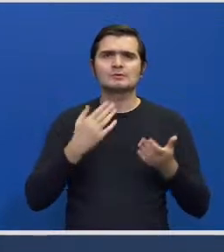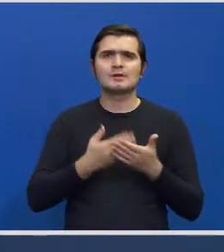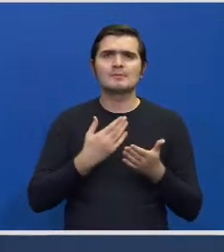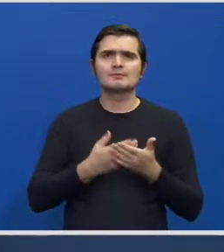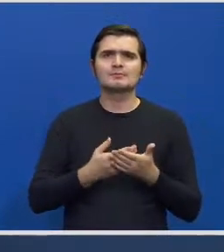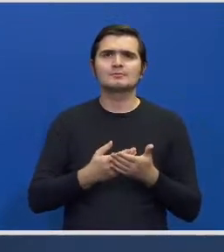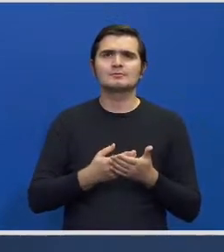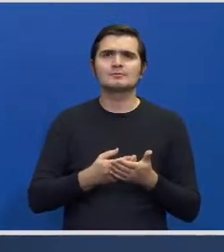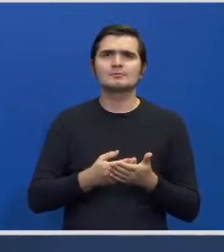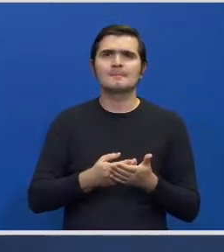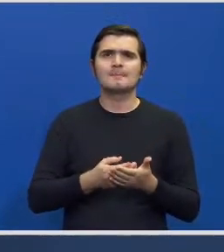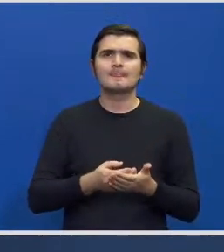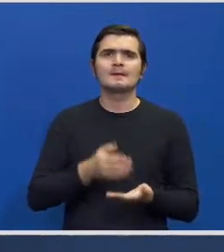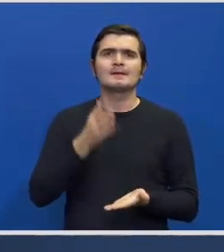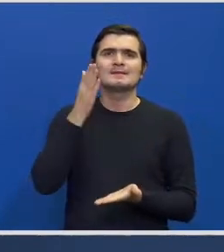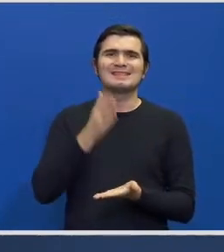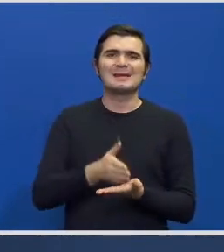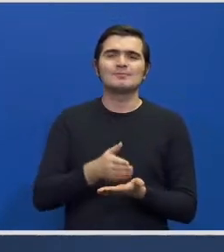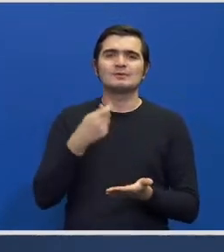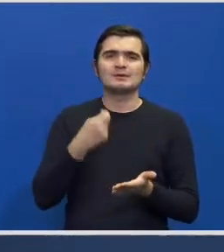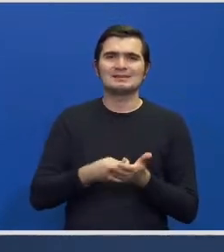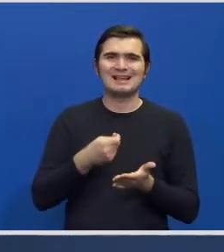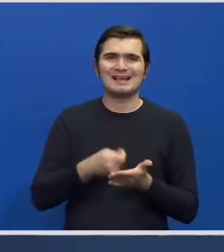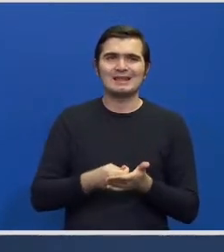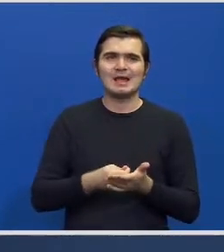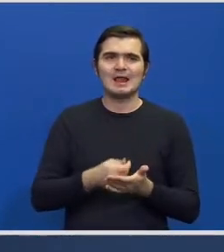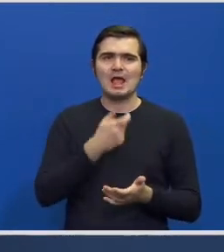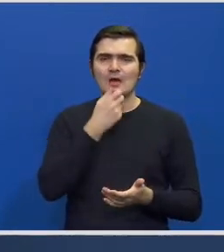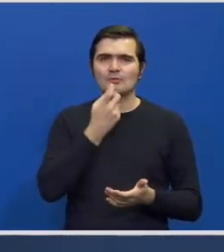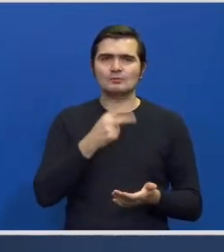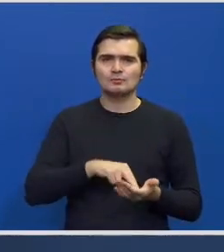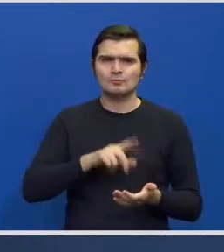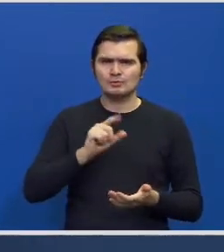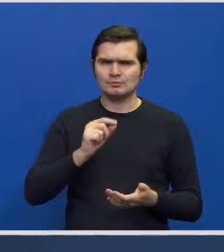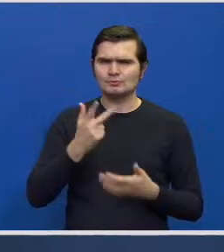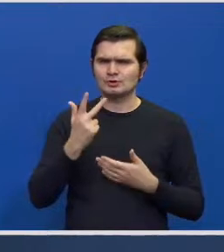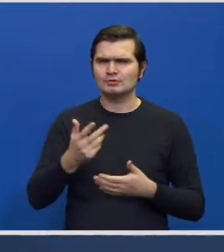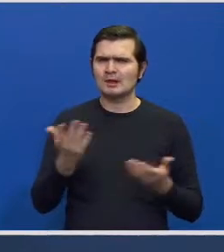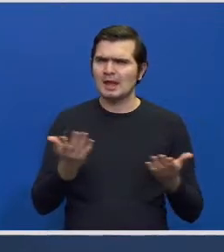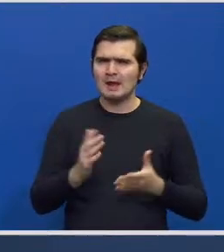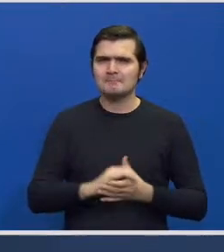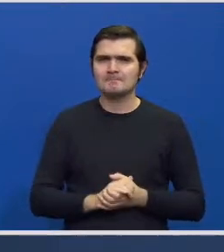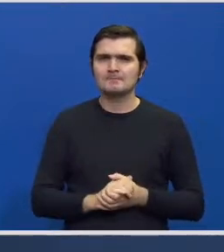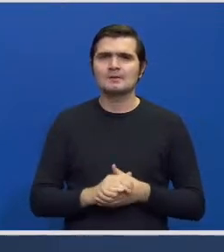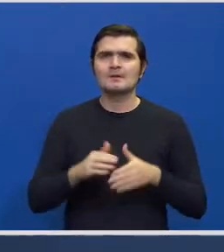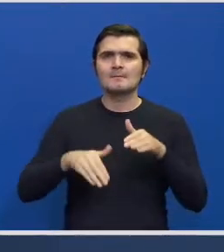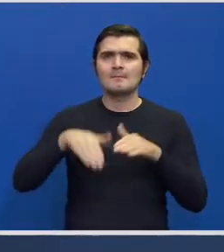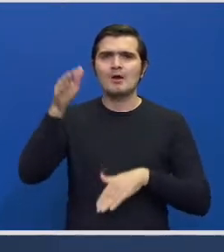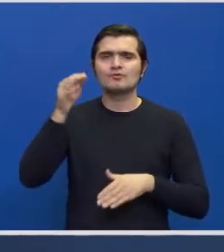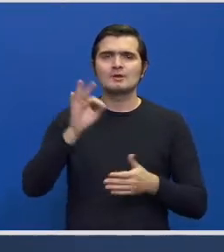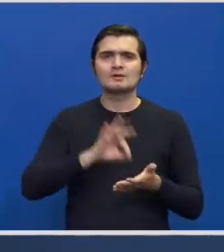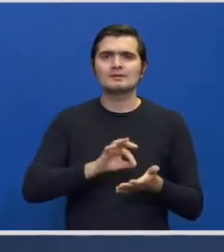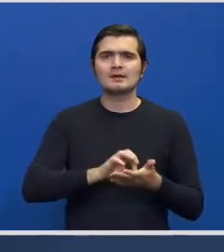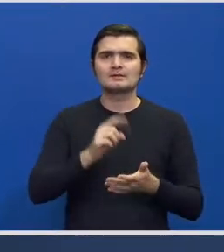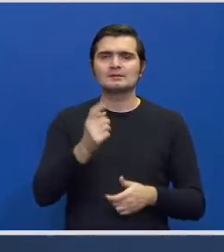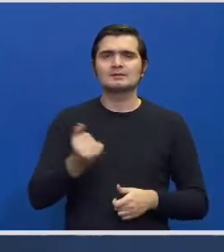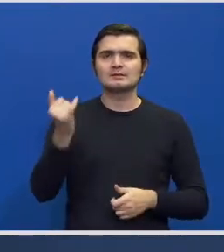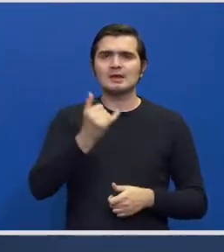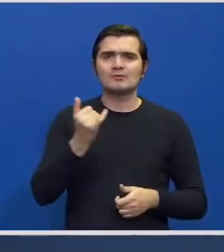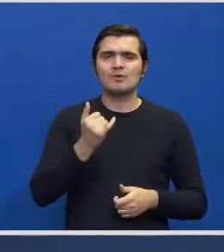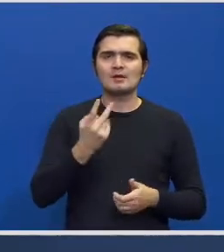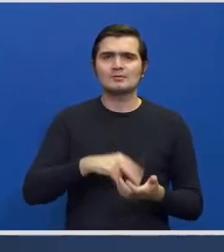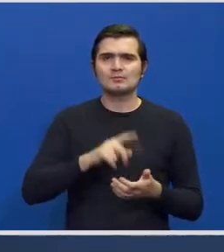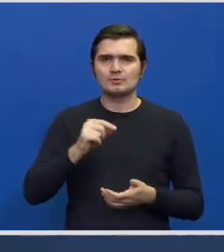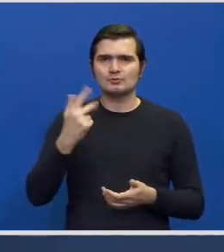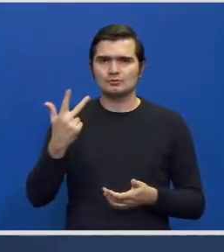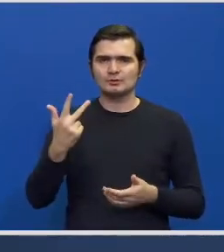După cum știți, măsurile în domeniul drepturilor salariale pe care le luăm pentru anul 2023 sunt următoarele. Majorarea a